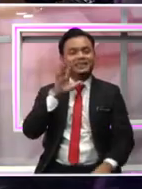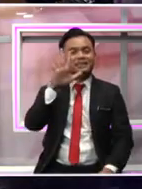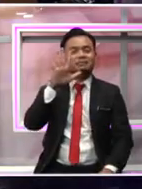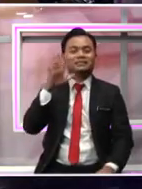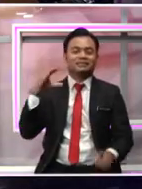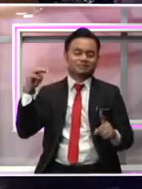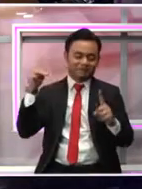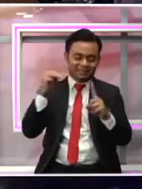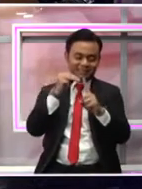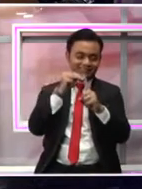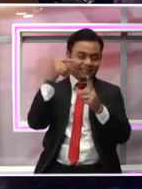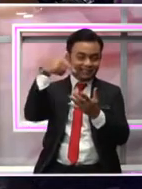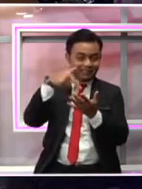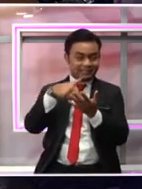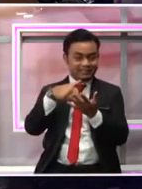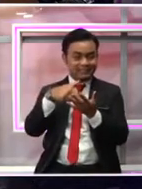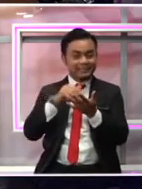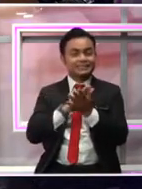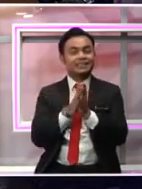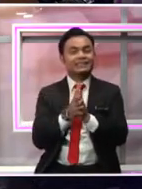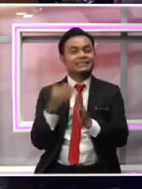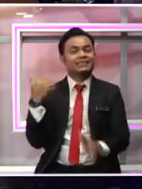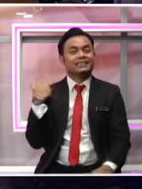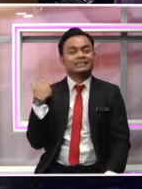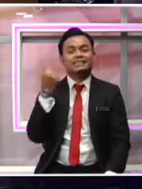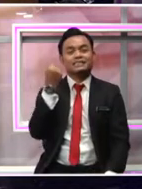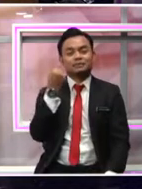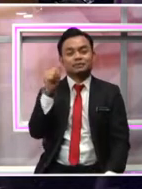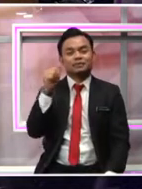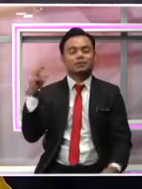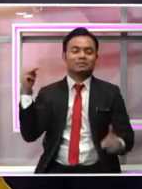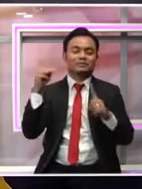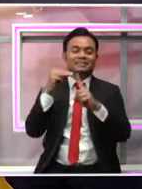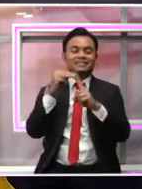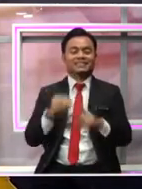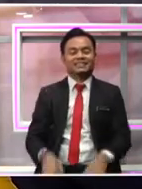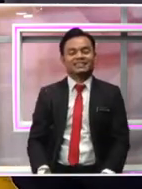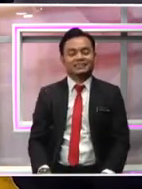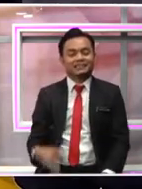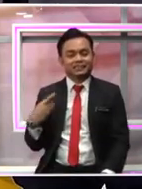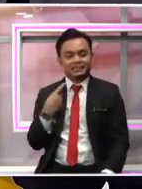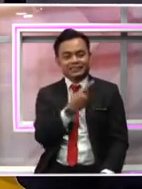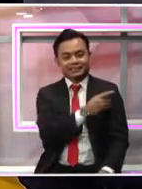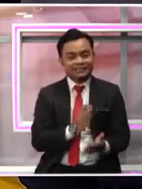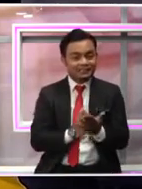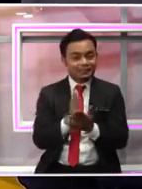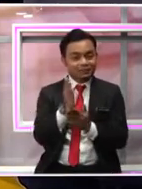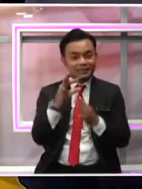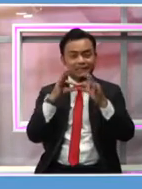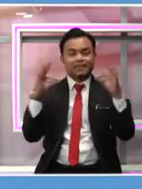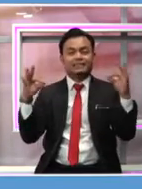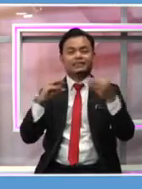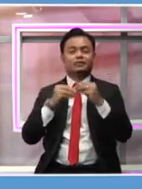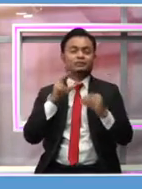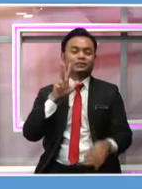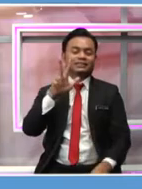Nisa sudah melepas 10 marka Makasih teruskan dengan ayat ke-3 yanisa Monique yang ketiga inilah gambar